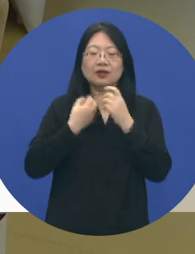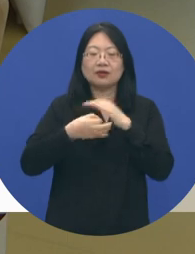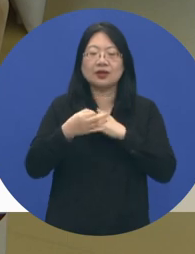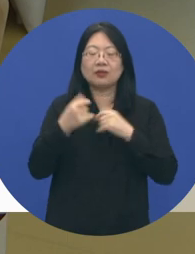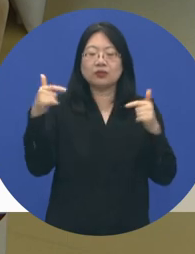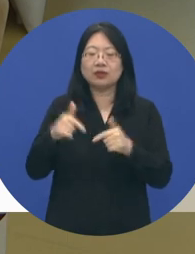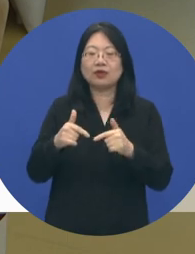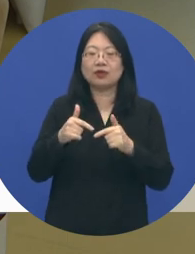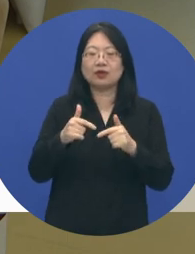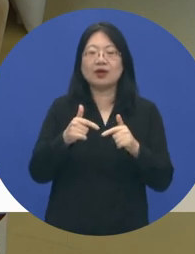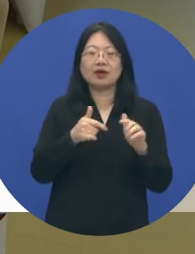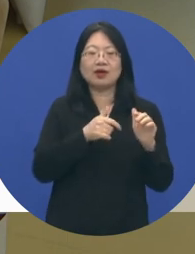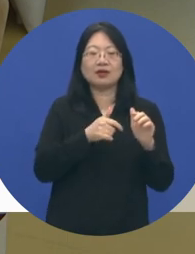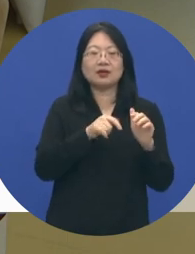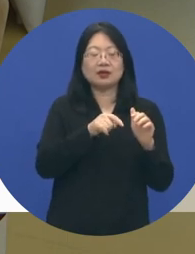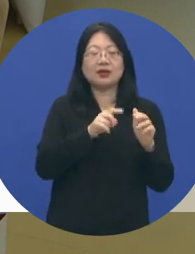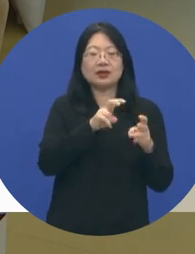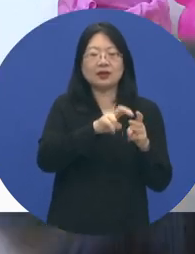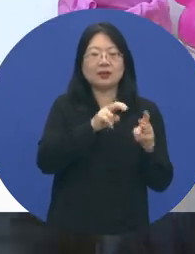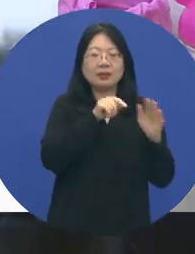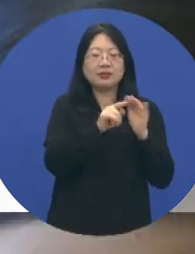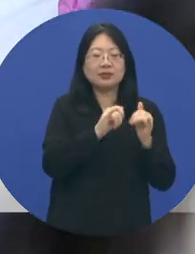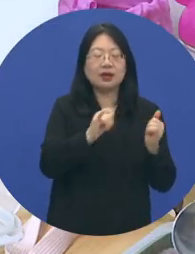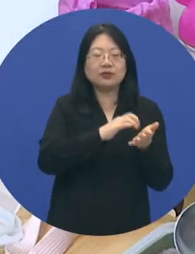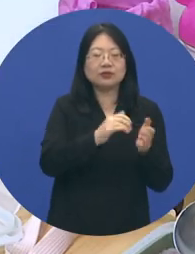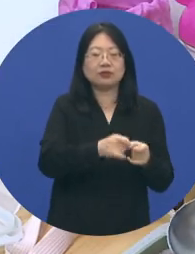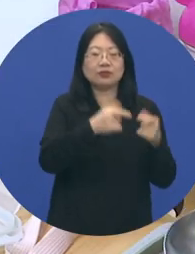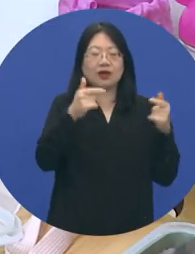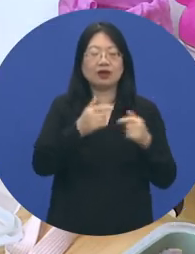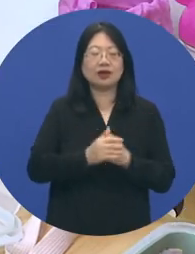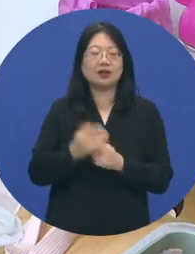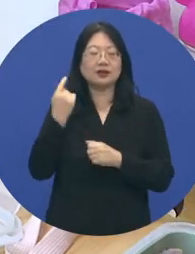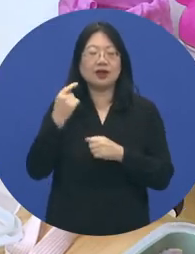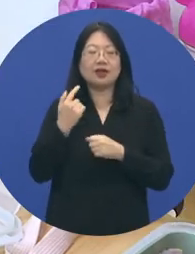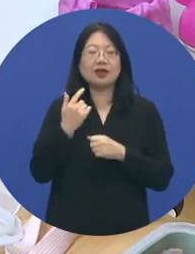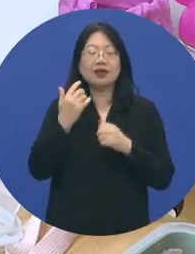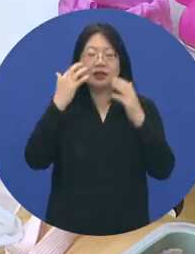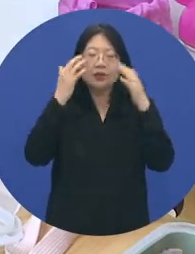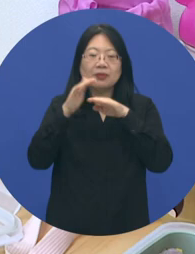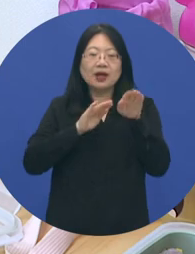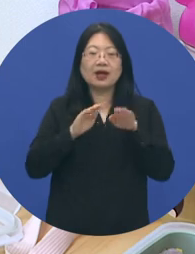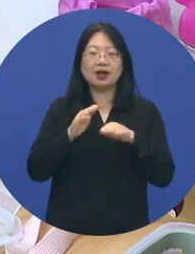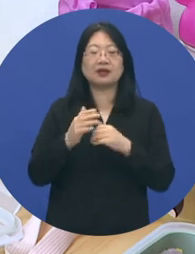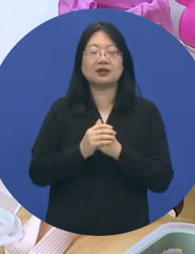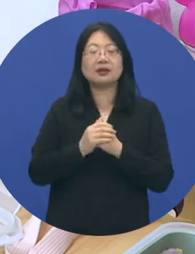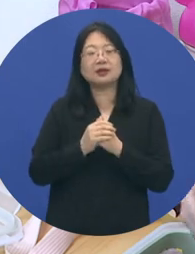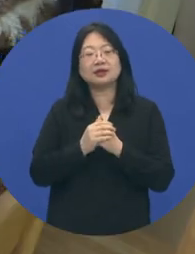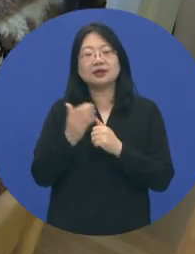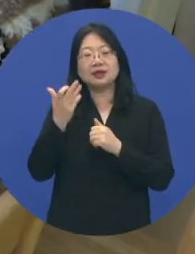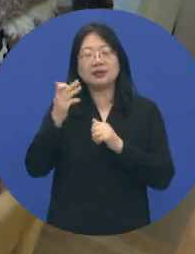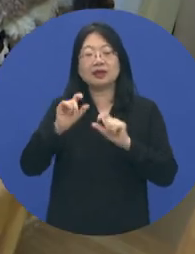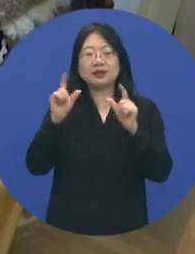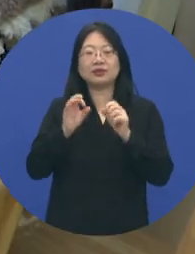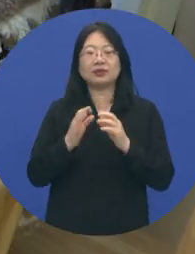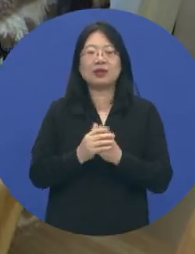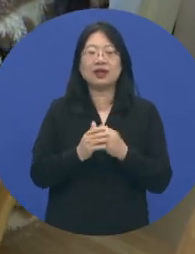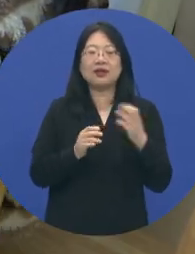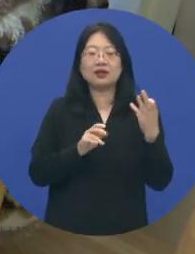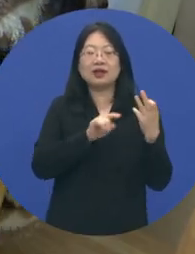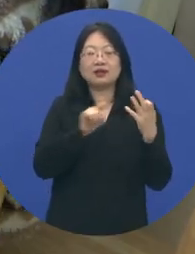줄어들자 이용자가 늘었습니다. 이 센터의 경우 지난해 여름방학 18일 동안 14명에서 20명이